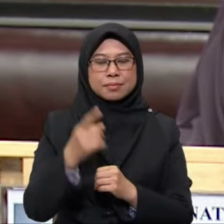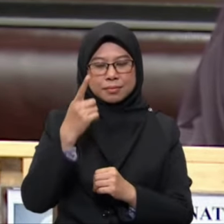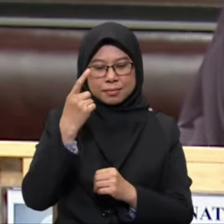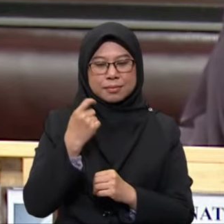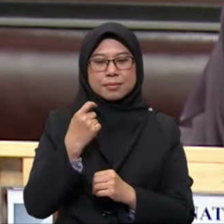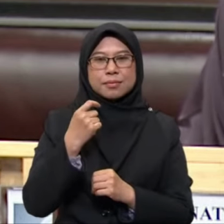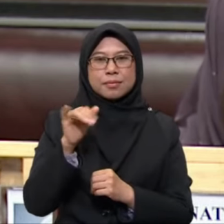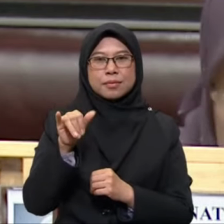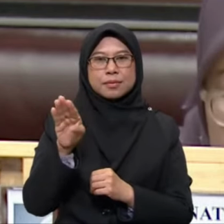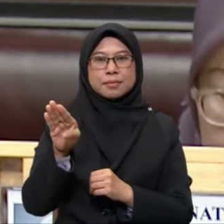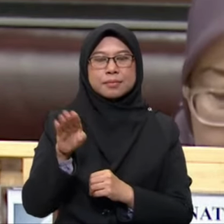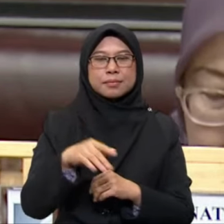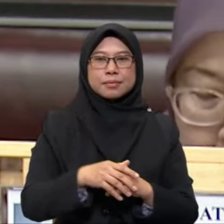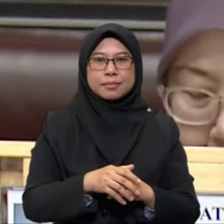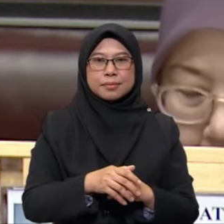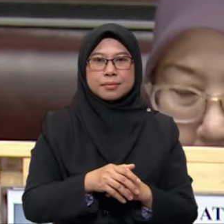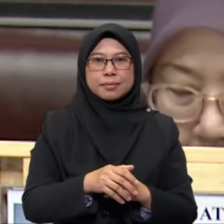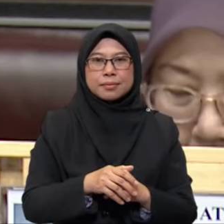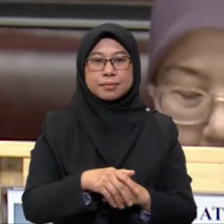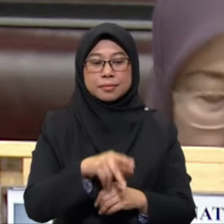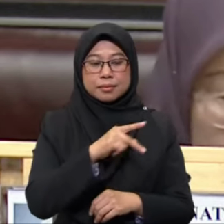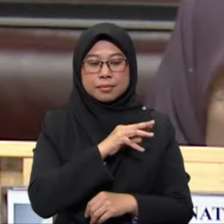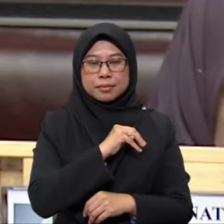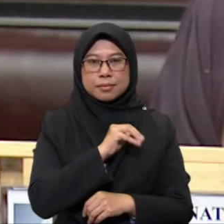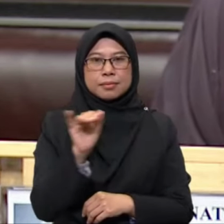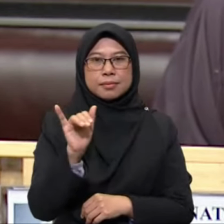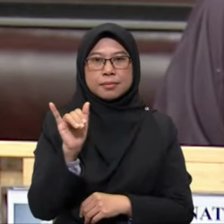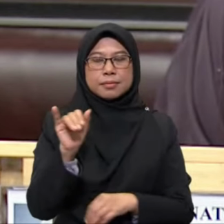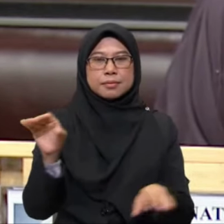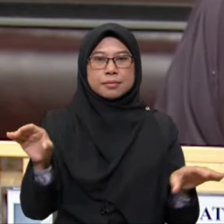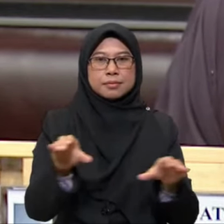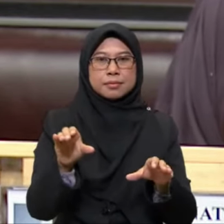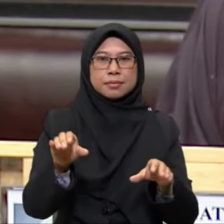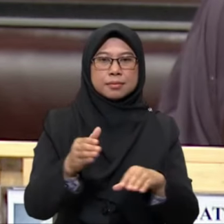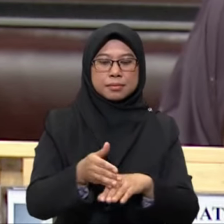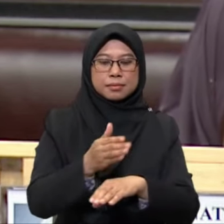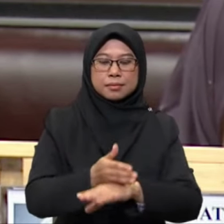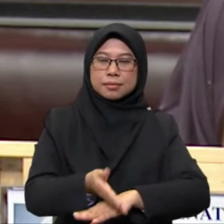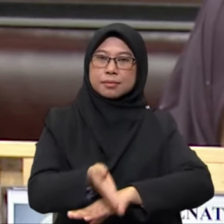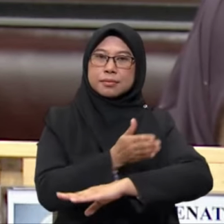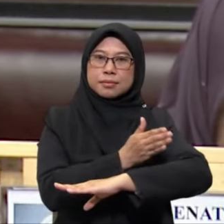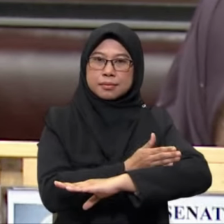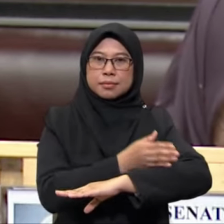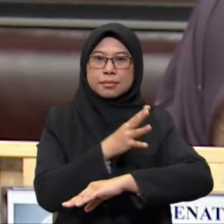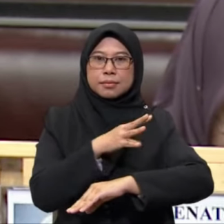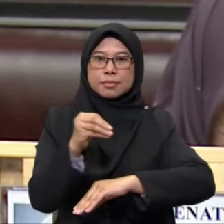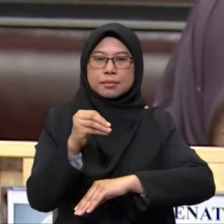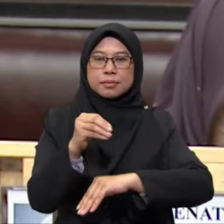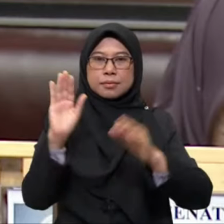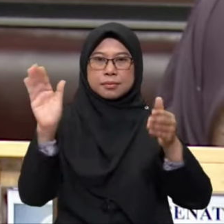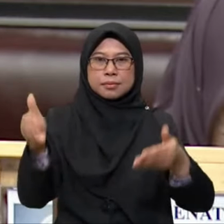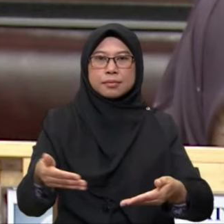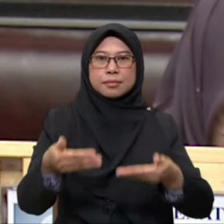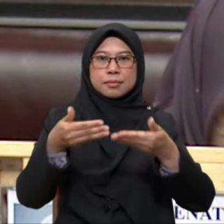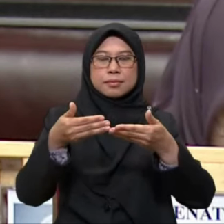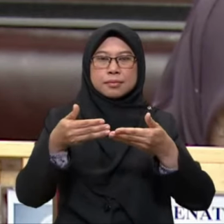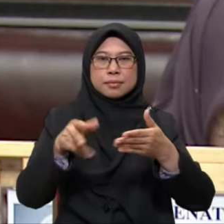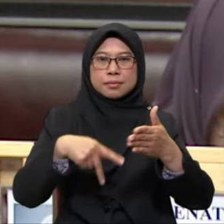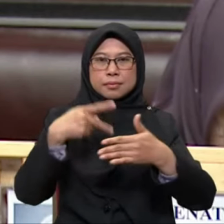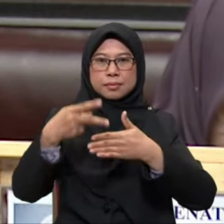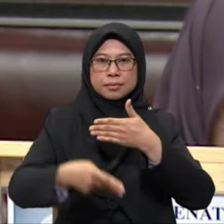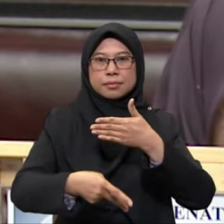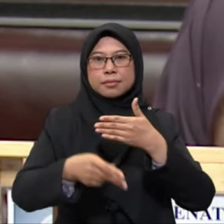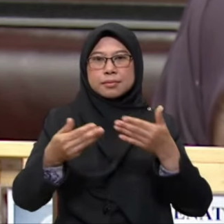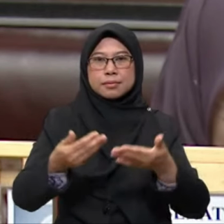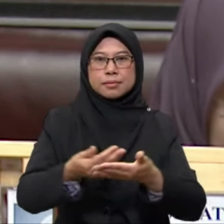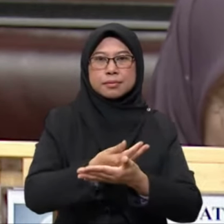dibangkitkan oleh Yang Berhormat tadi. Kementerian juga telah membuat penambahbaikan dan memperkenalkan